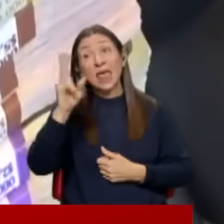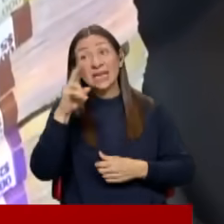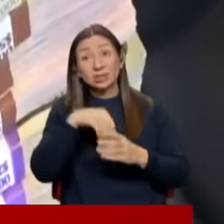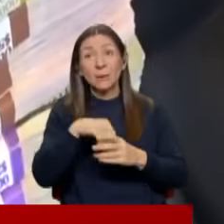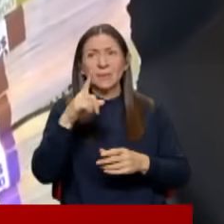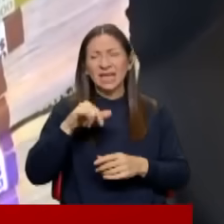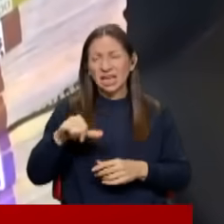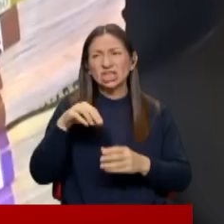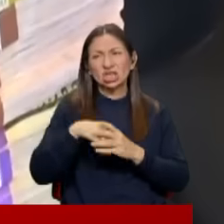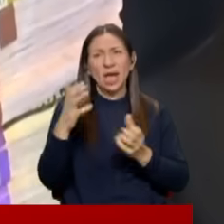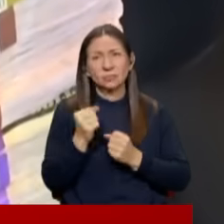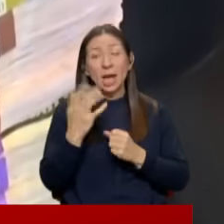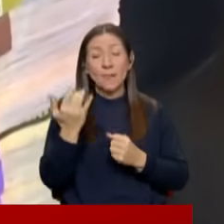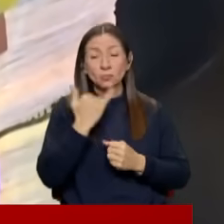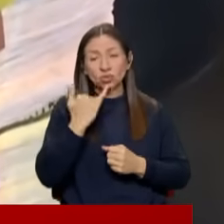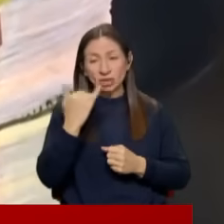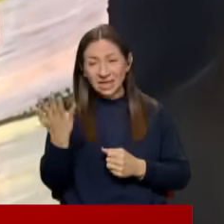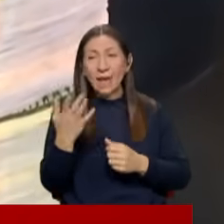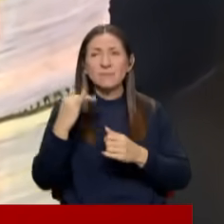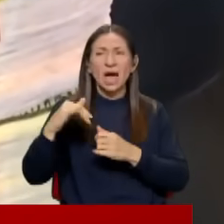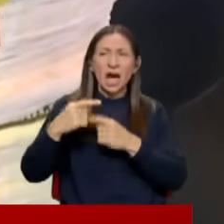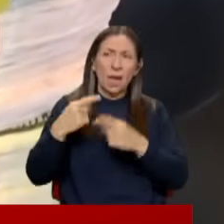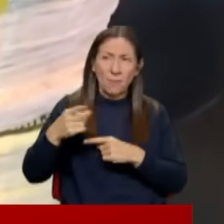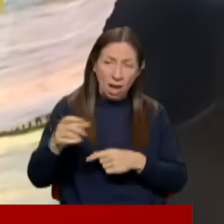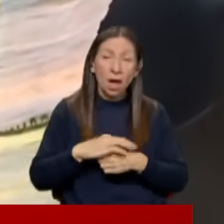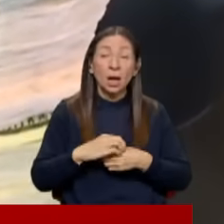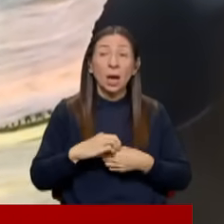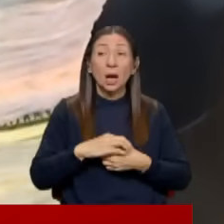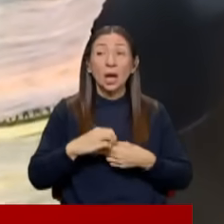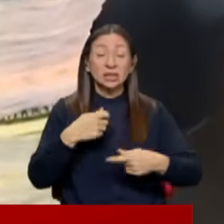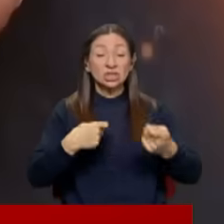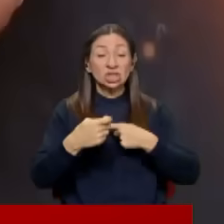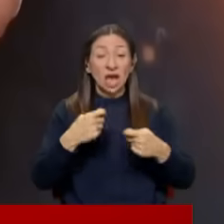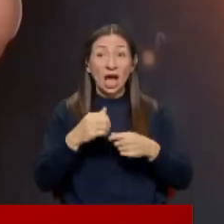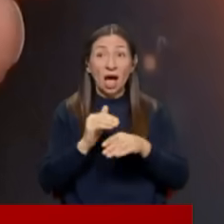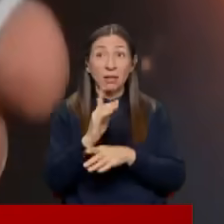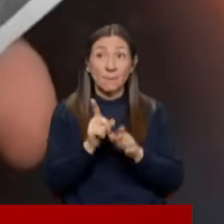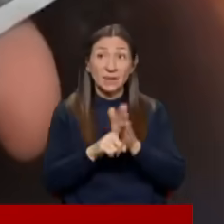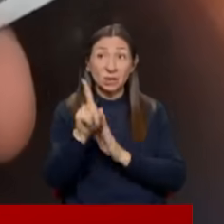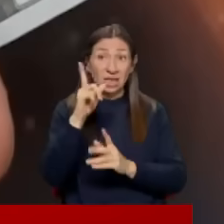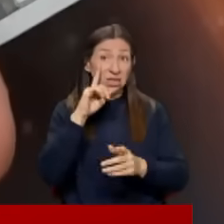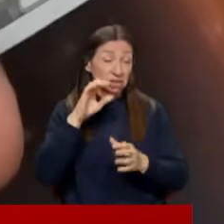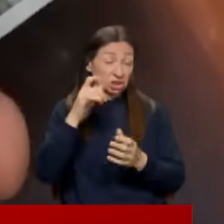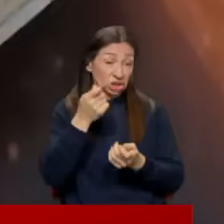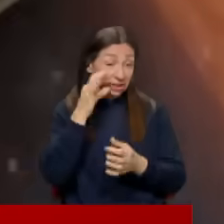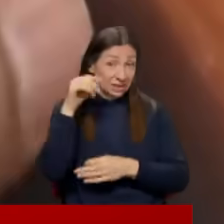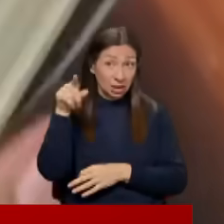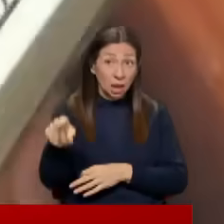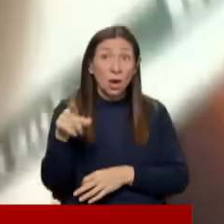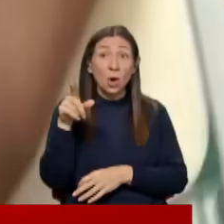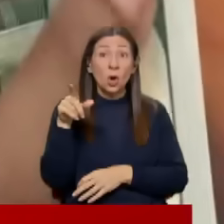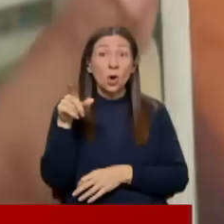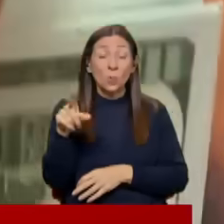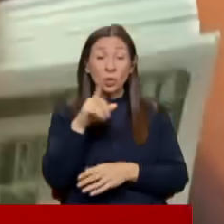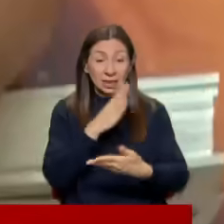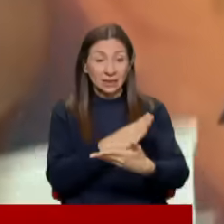mi? Bir yakını için almış. Hem müşterisi hem yakınıymış. O da ticari hayatta başarılı bir iş insanıymış. Onun gözünde